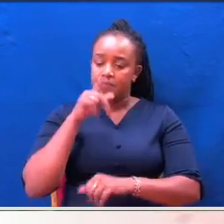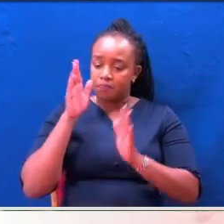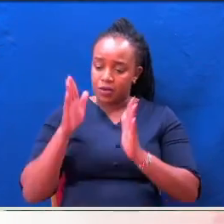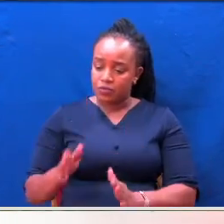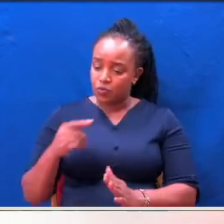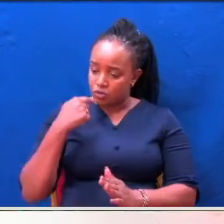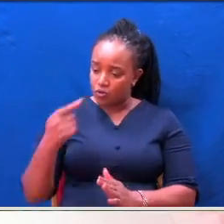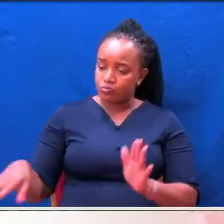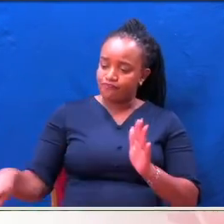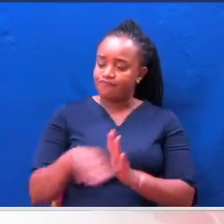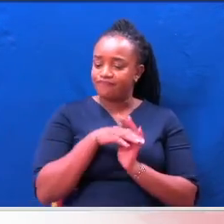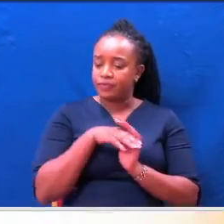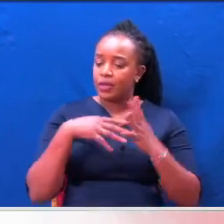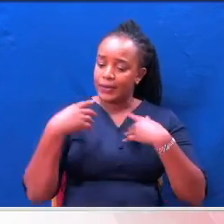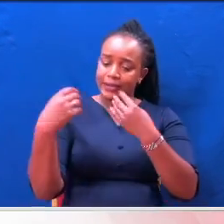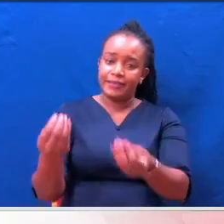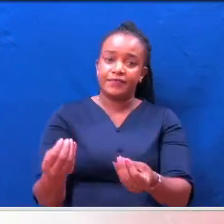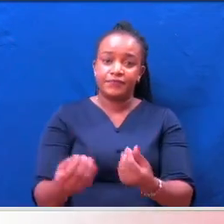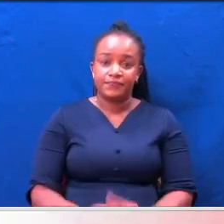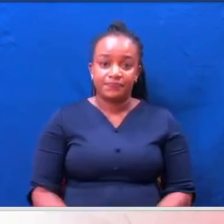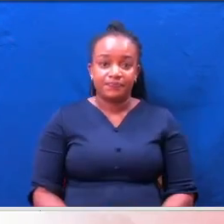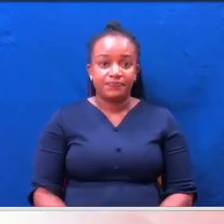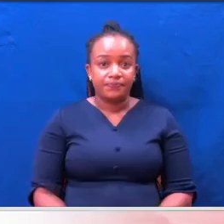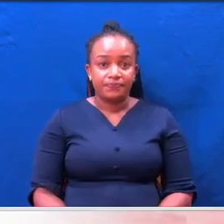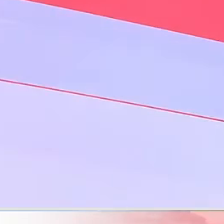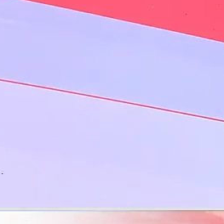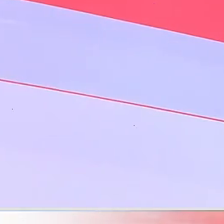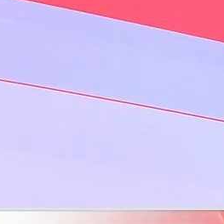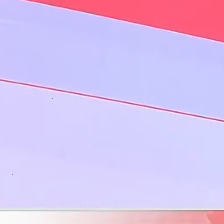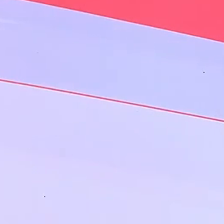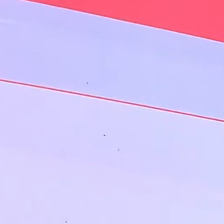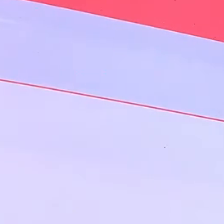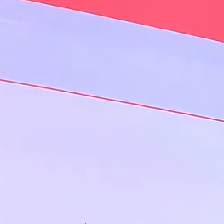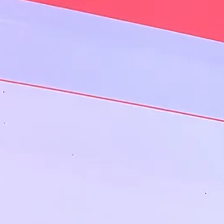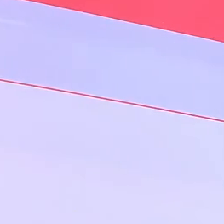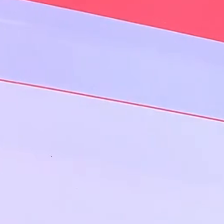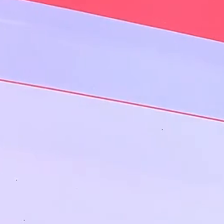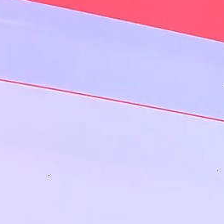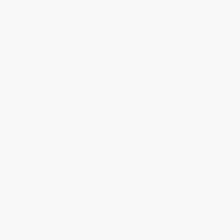ondoka zako uende. On to the sports arena now.